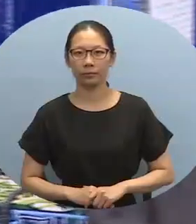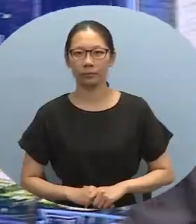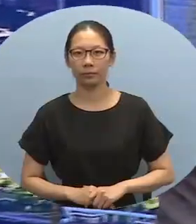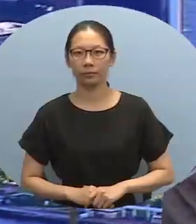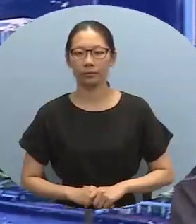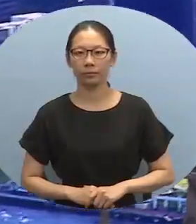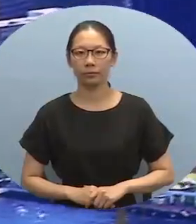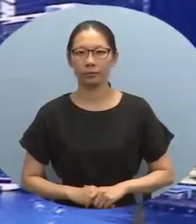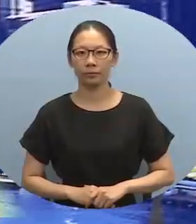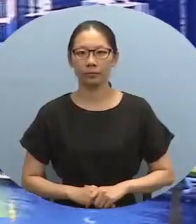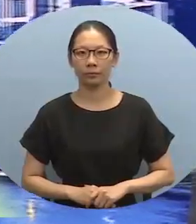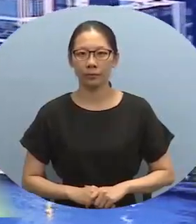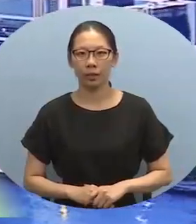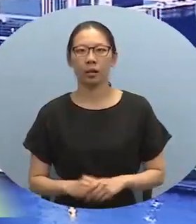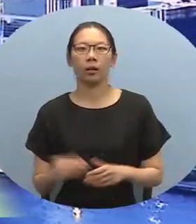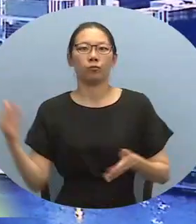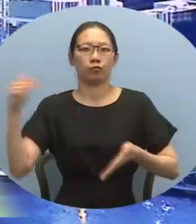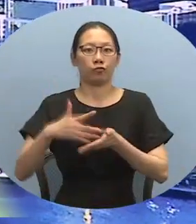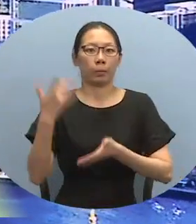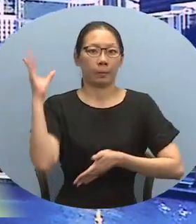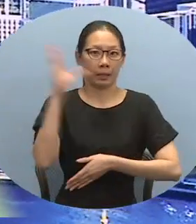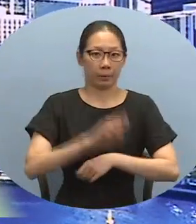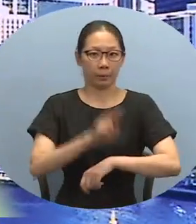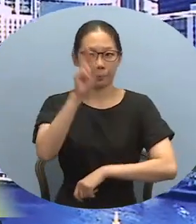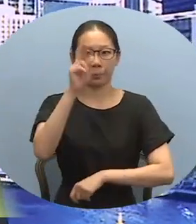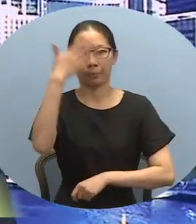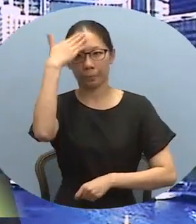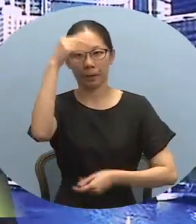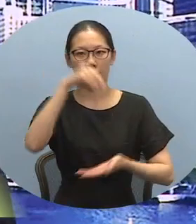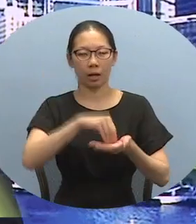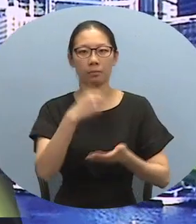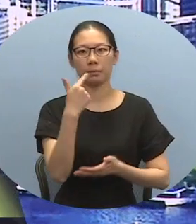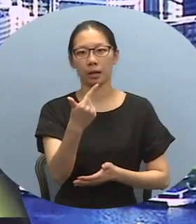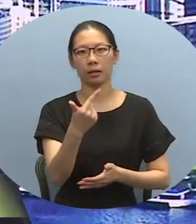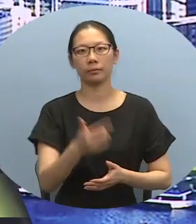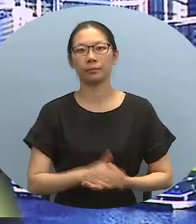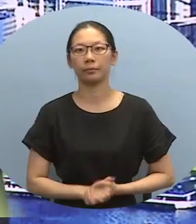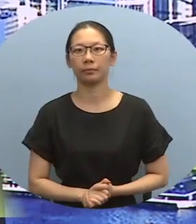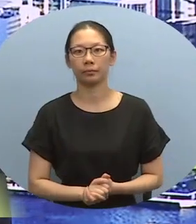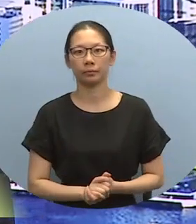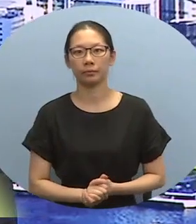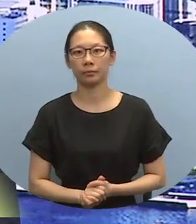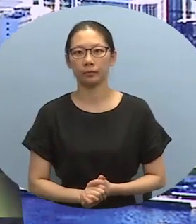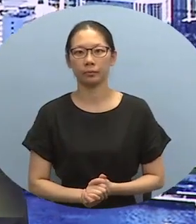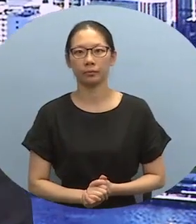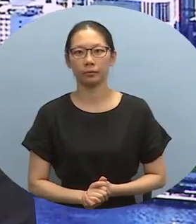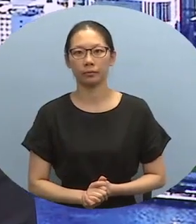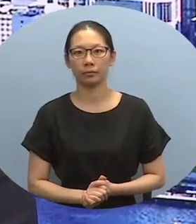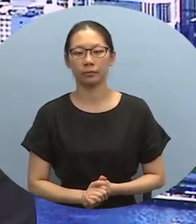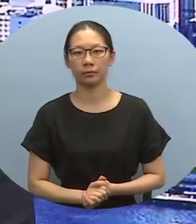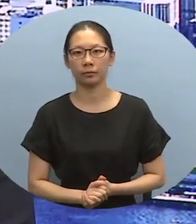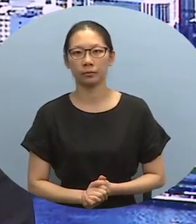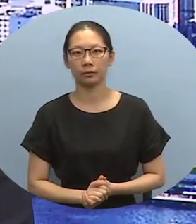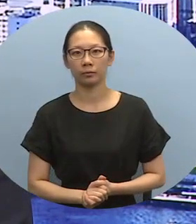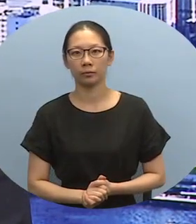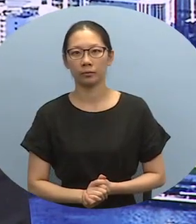我哋去到琴晚凌晨咧，就係確診咗8宗嘅新型冠狀病毒嘅個案啦。咁其中8宗入邊